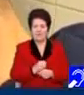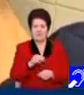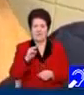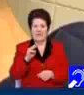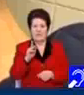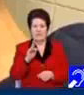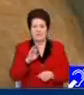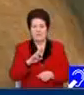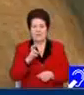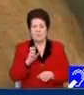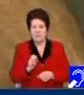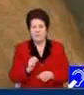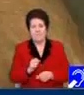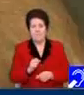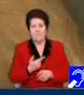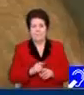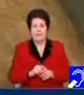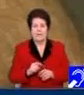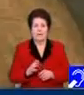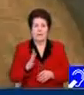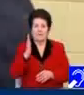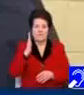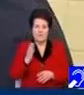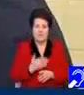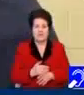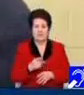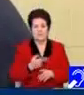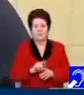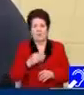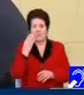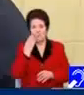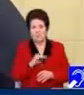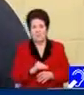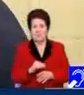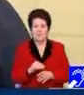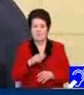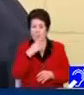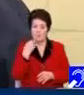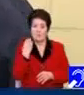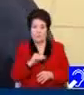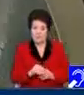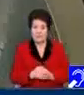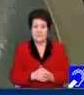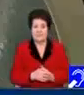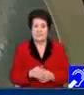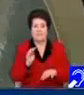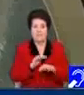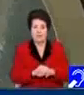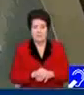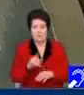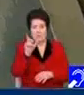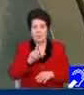și avantajele sunt legate de vizibilitatea mult, mult îmbunătățită, de eliminarea factorului